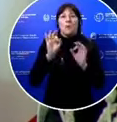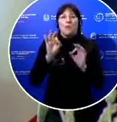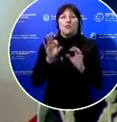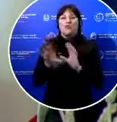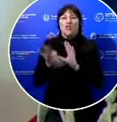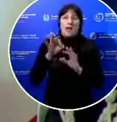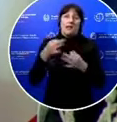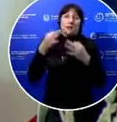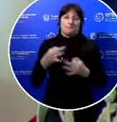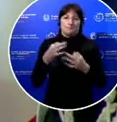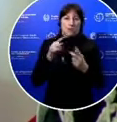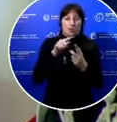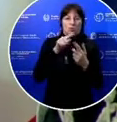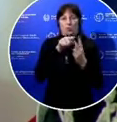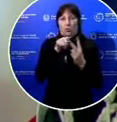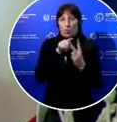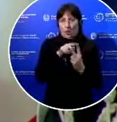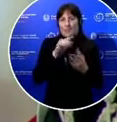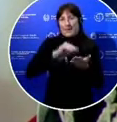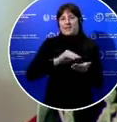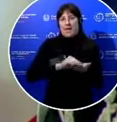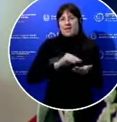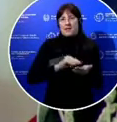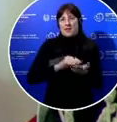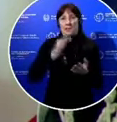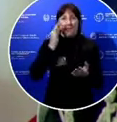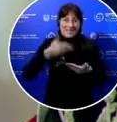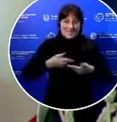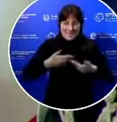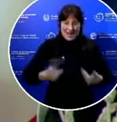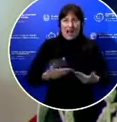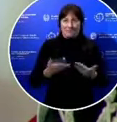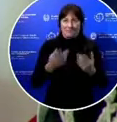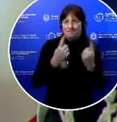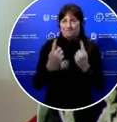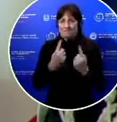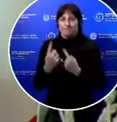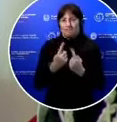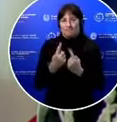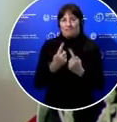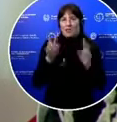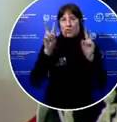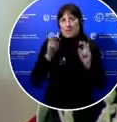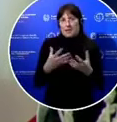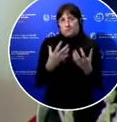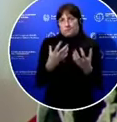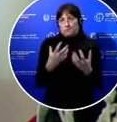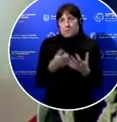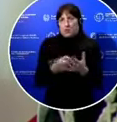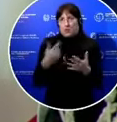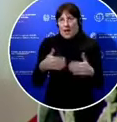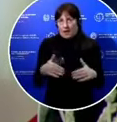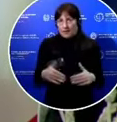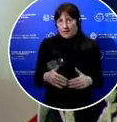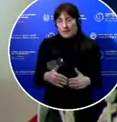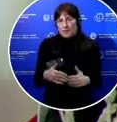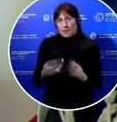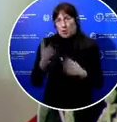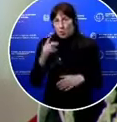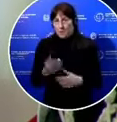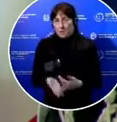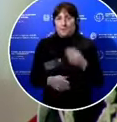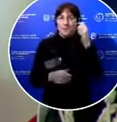per sottolineare la volontà di una presenza anche fisica rispetto a tematiche che hanno dimostrato avere una